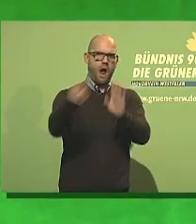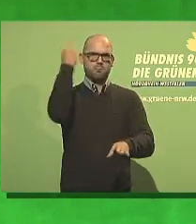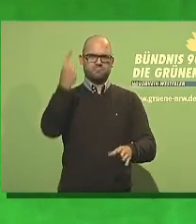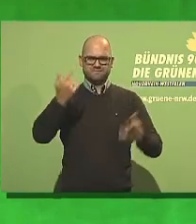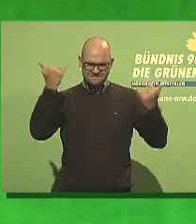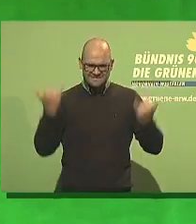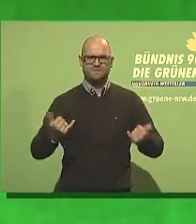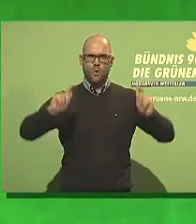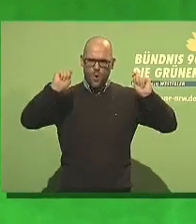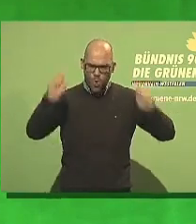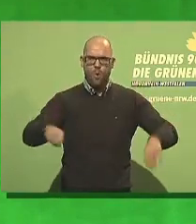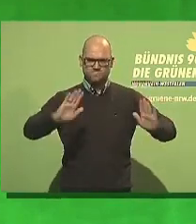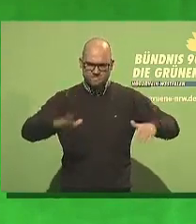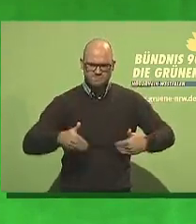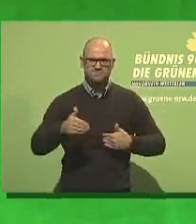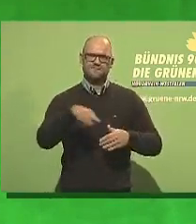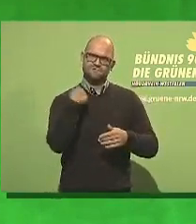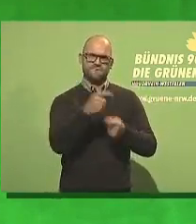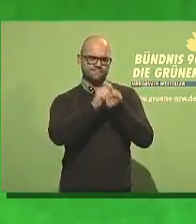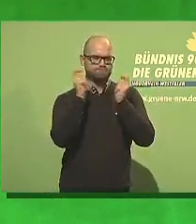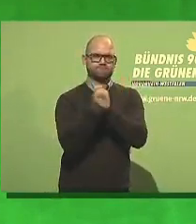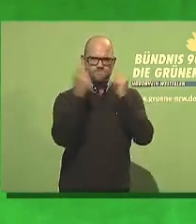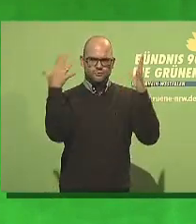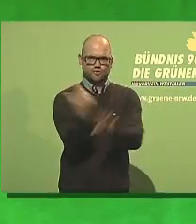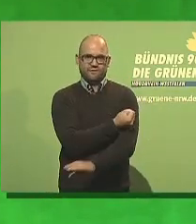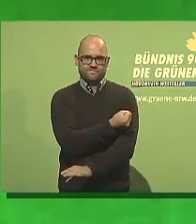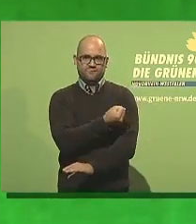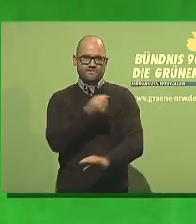los. Wir wenden es.